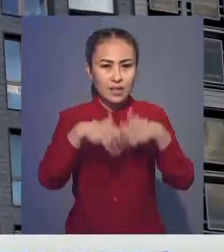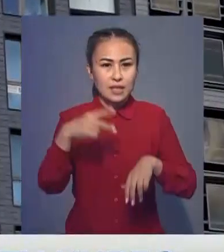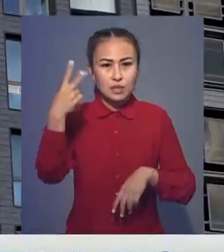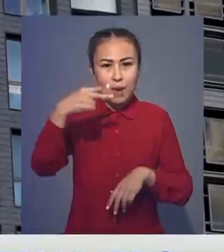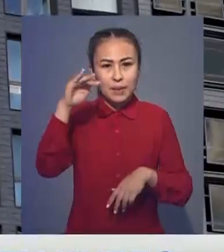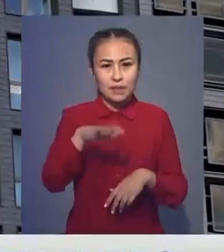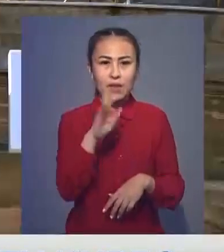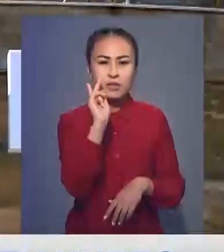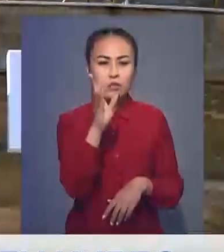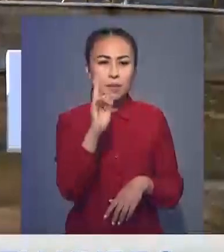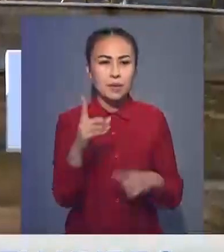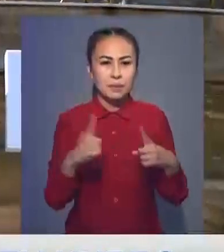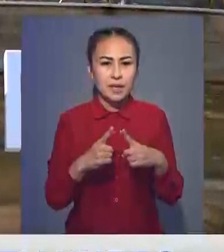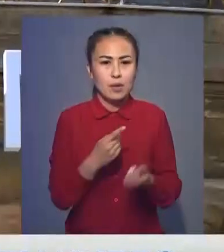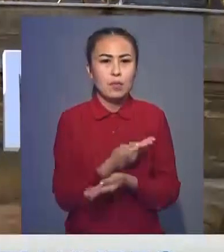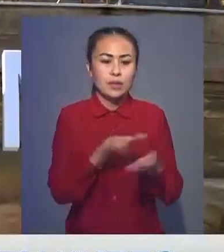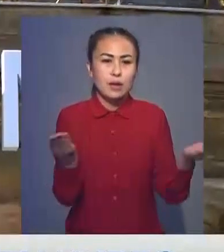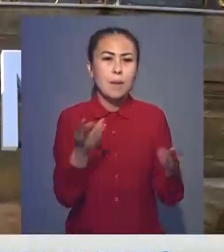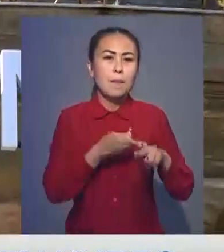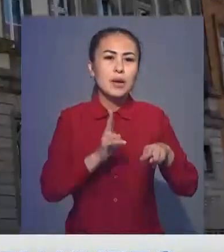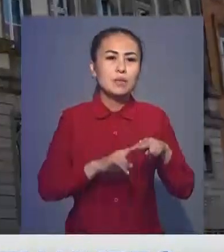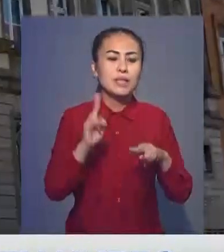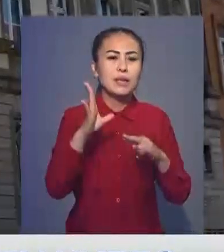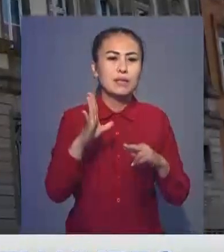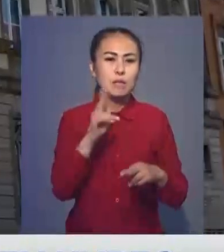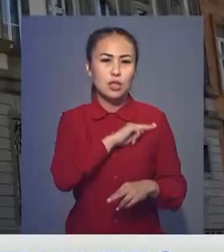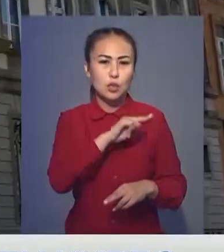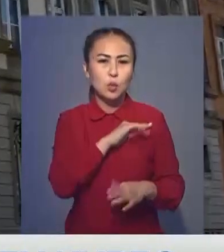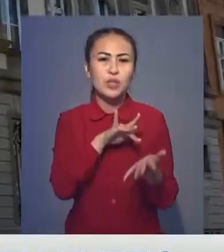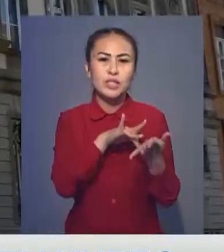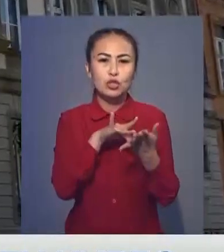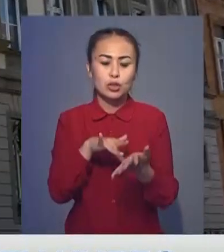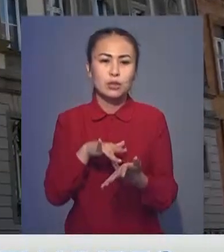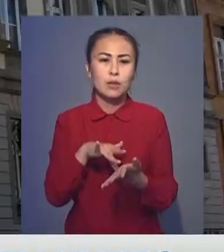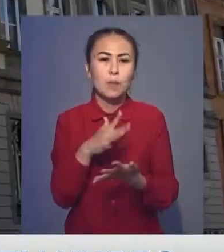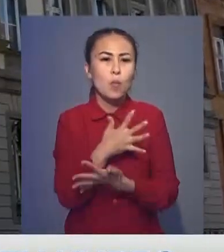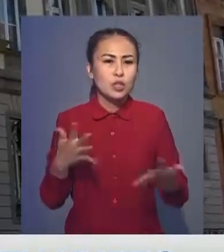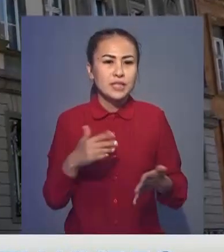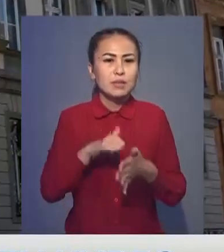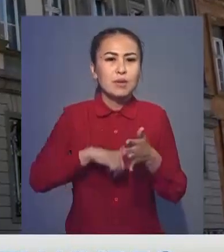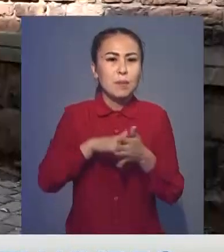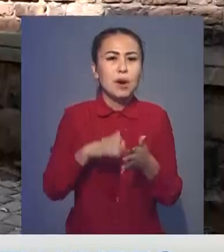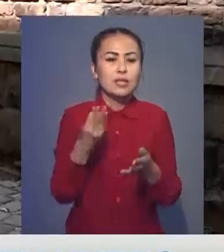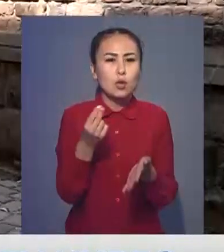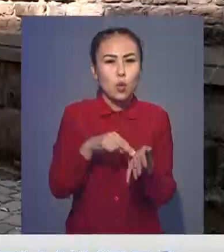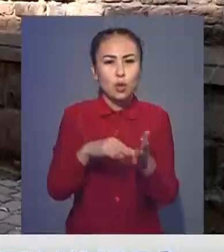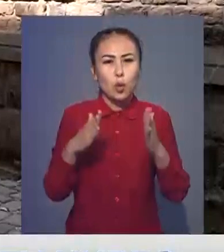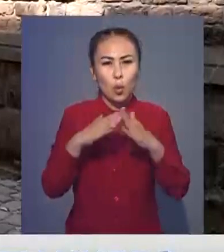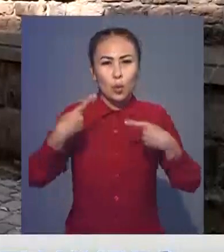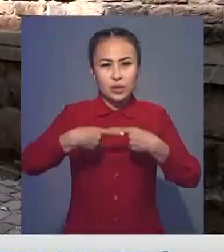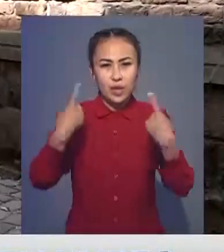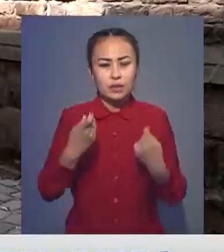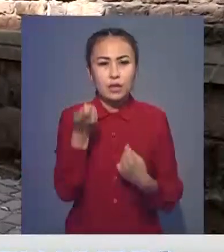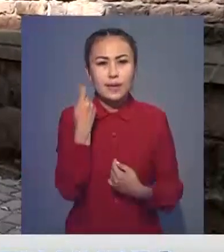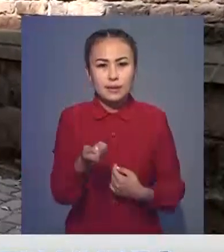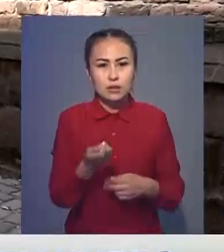елде 20 мың пәтер жалға беріледі. Мұндай баспана қызметіне көбінесе туристер жүгінетін көрінеді. Себебі бағасы қонақ үйден әлдеқайда